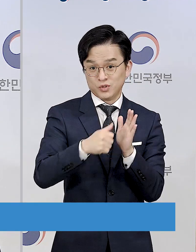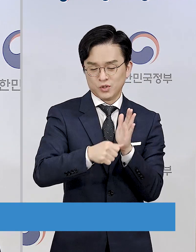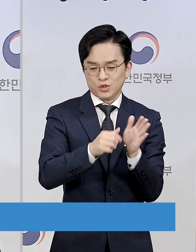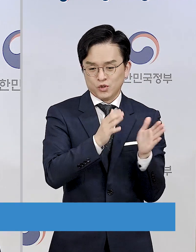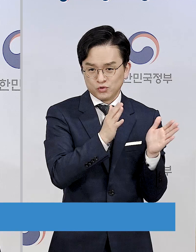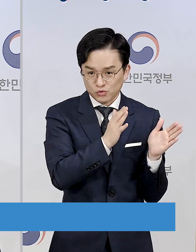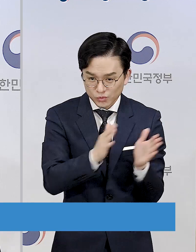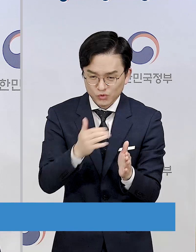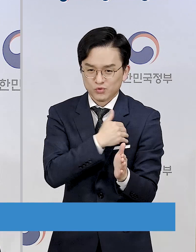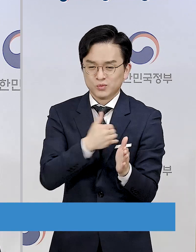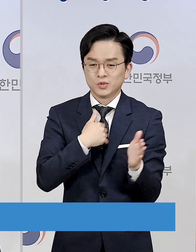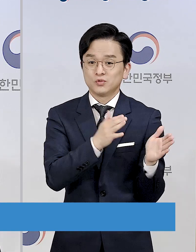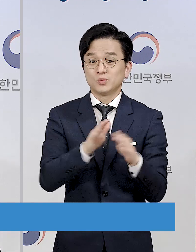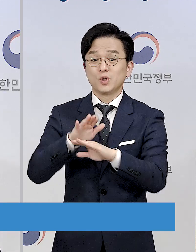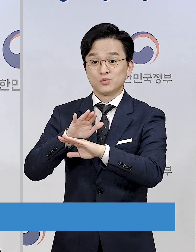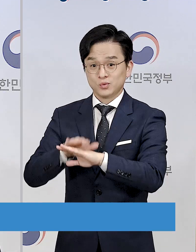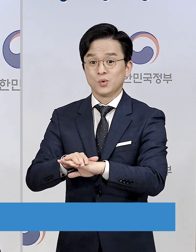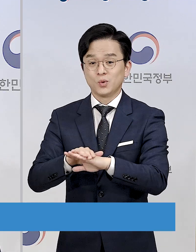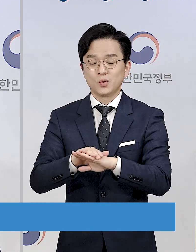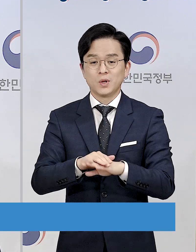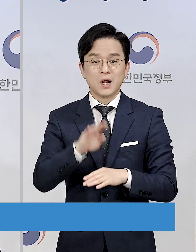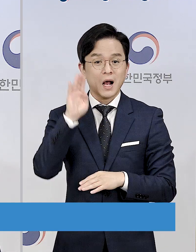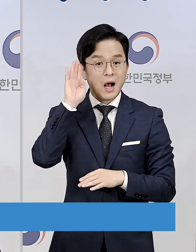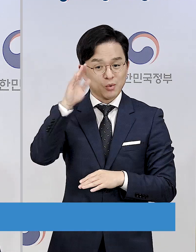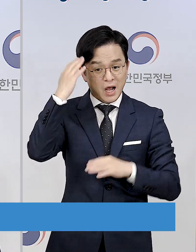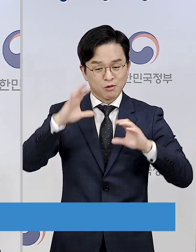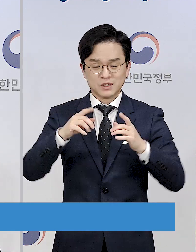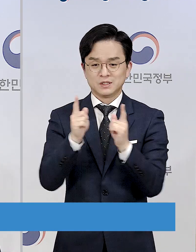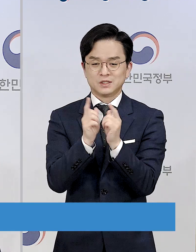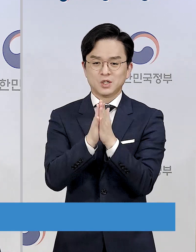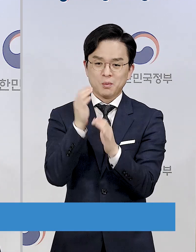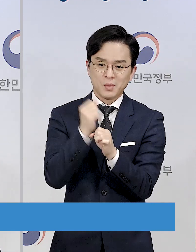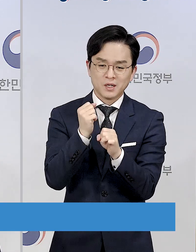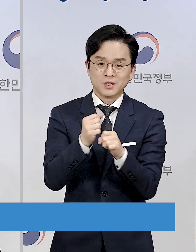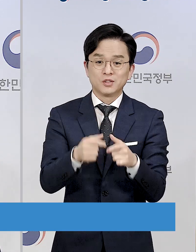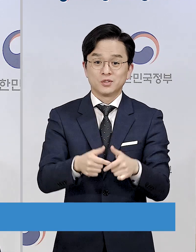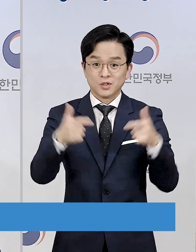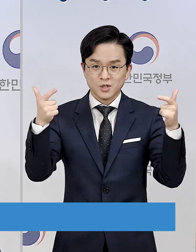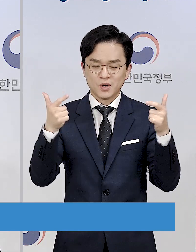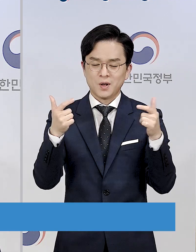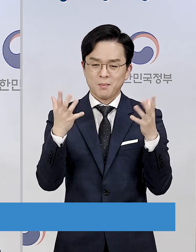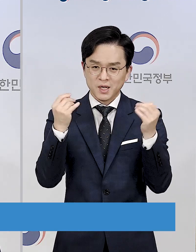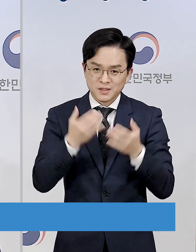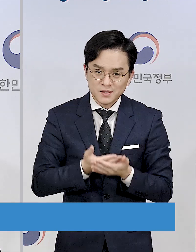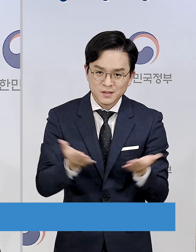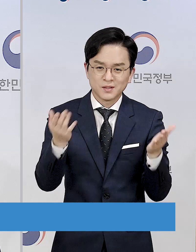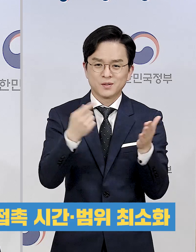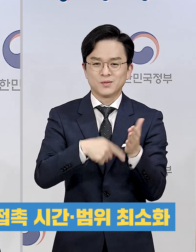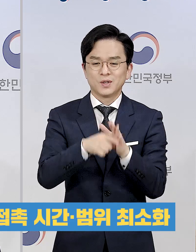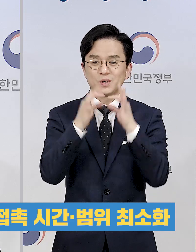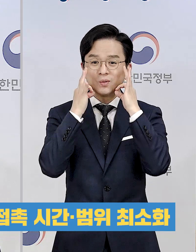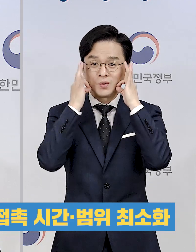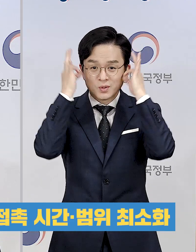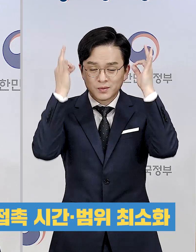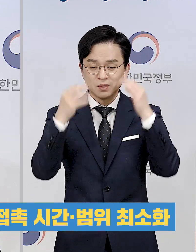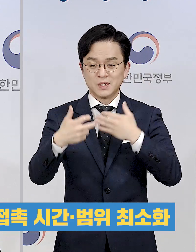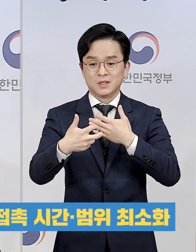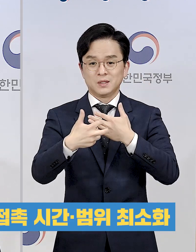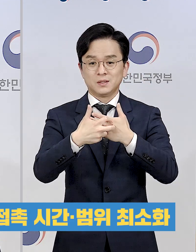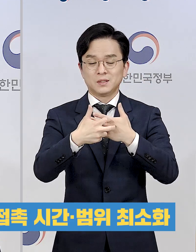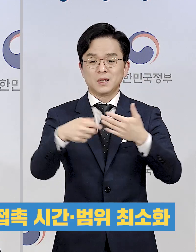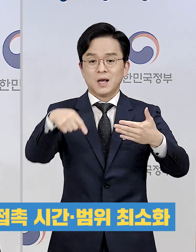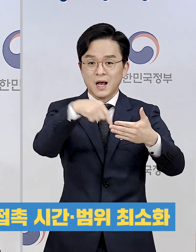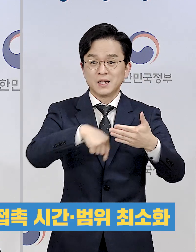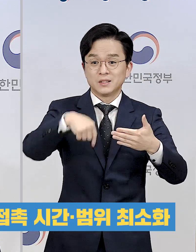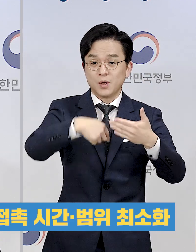수 있도록 물량을 비축하는 한편 국산화를 통해 안정적으로 공급되도록 할 예정입니다. 선별진료소에서